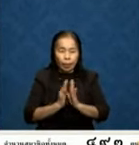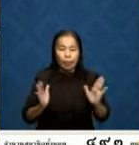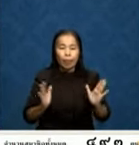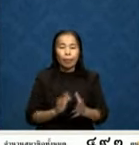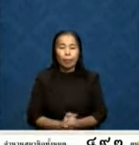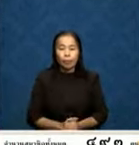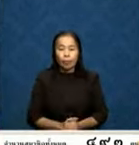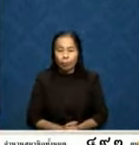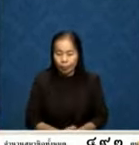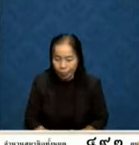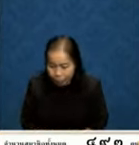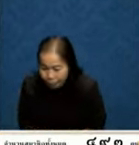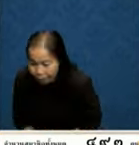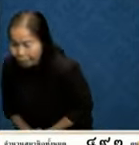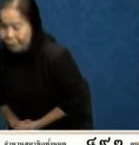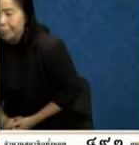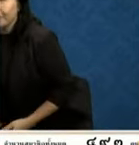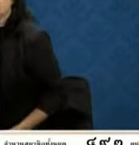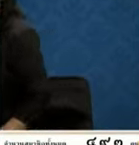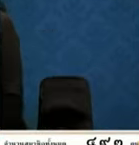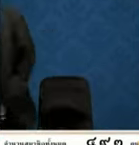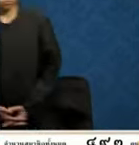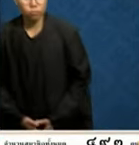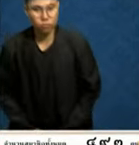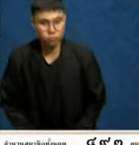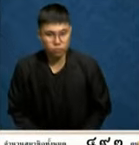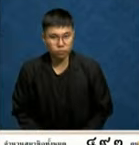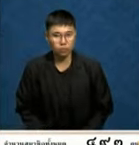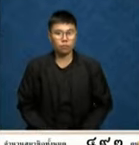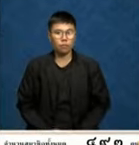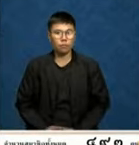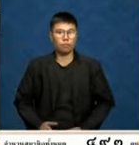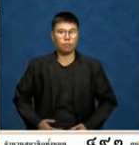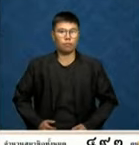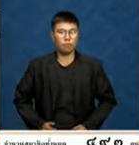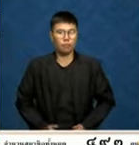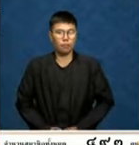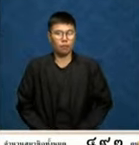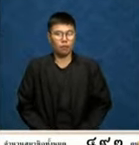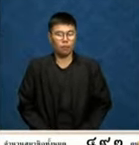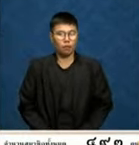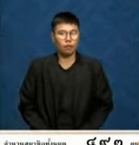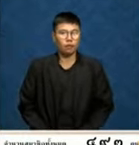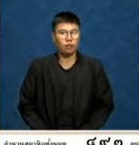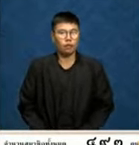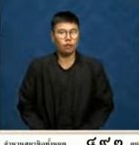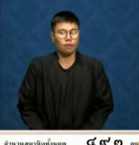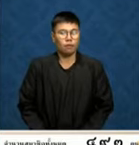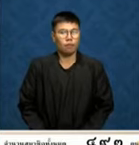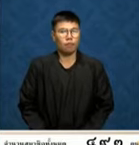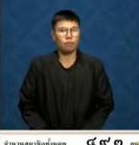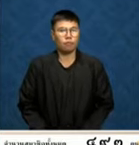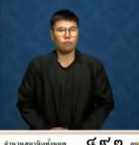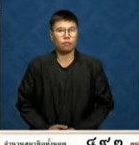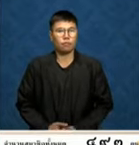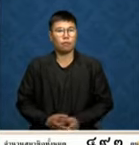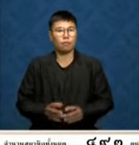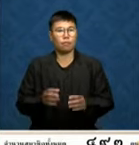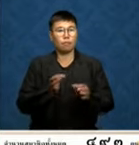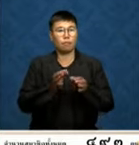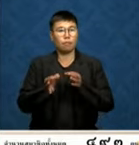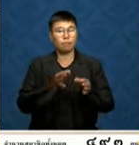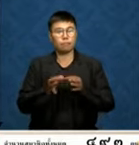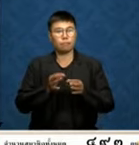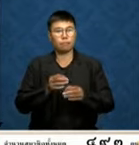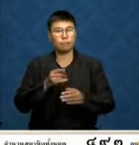านประธานครับ ครับขอบคุณมากครับเมื่อได้มีการที่แจกจบแล้วแล้วก็ไ